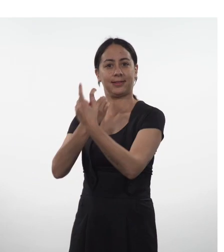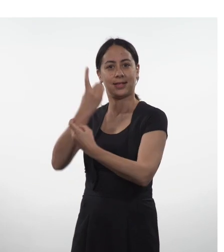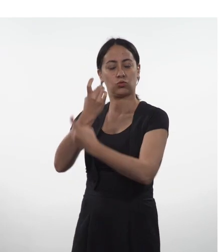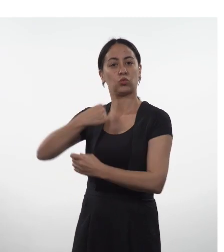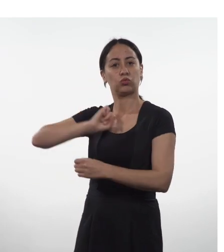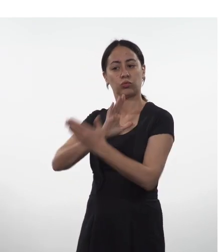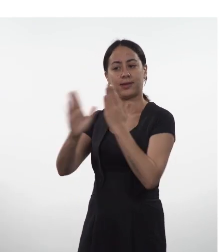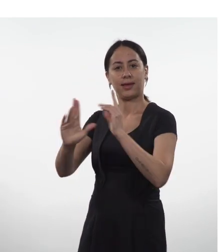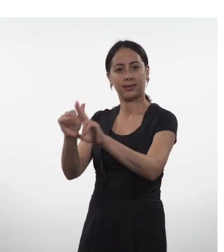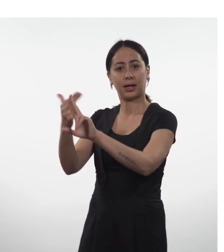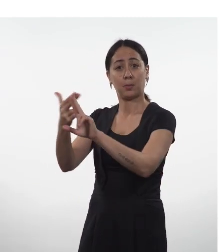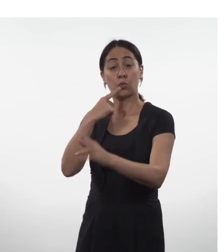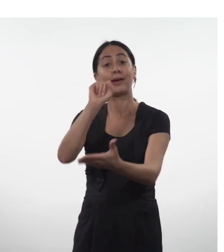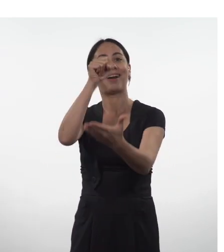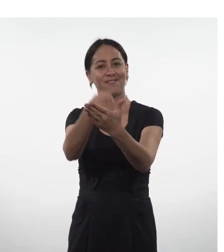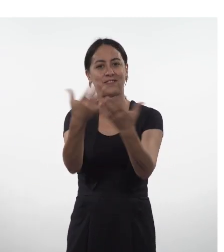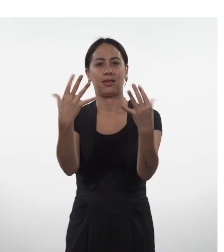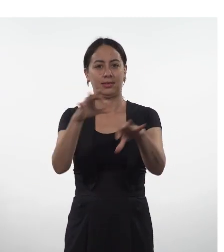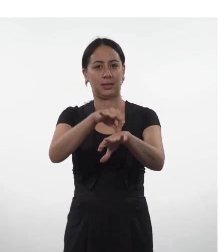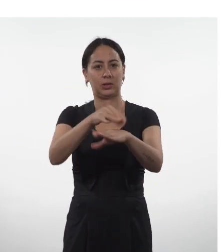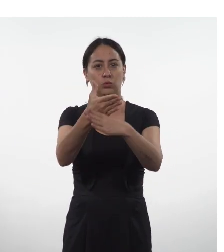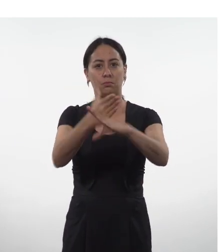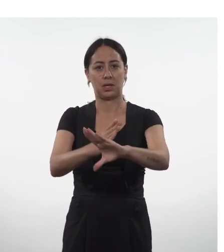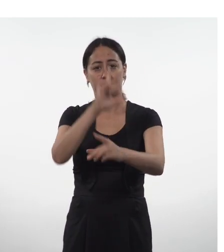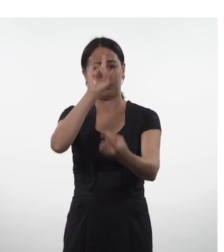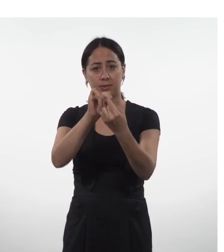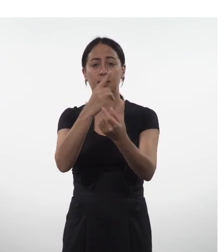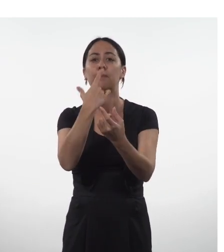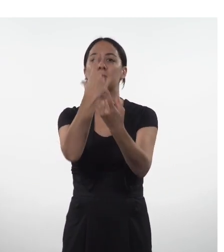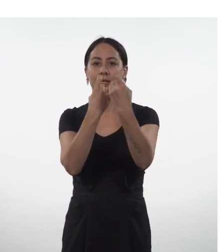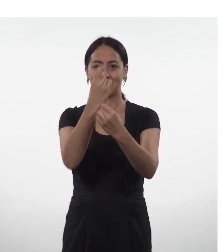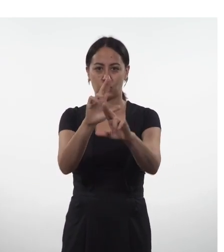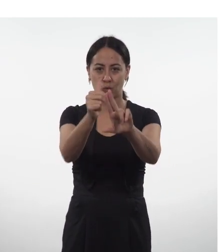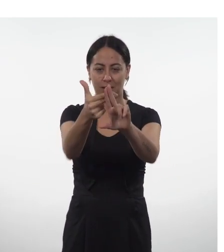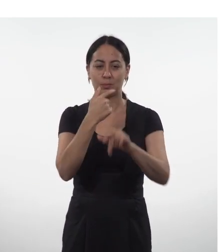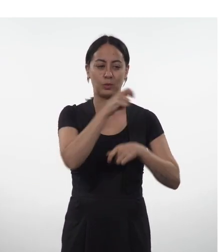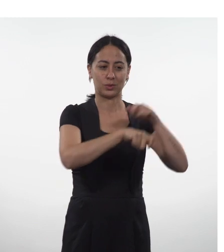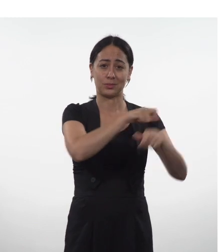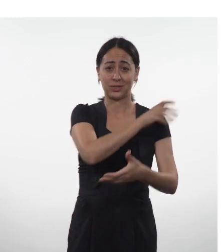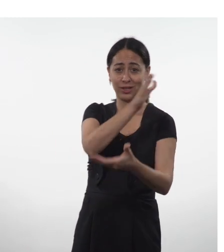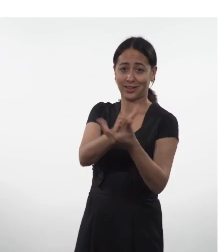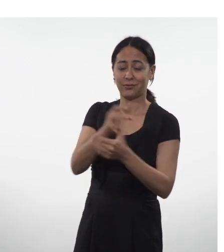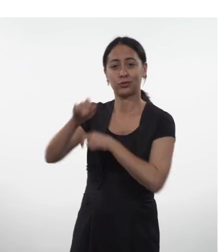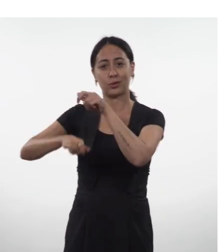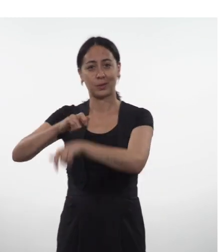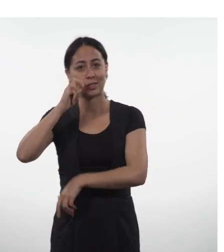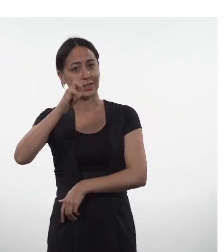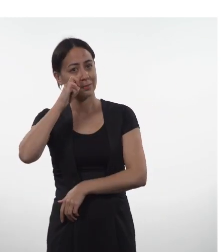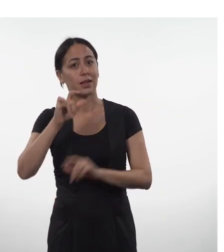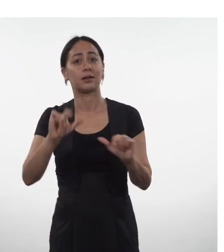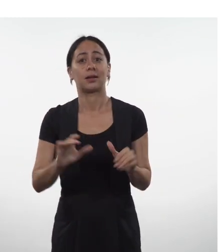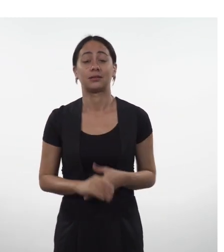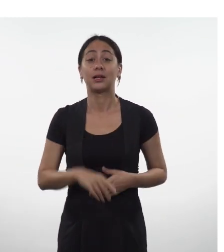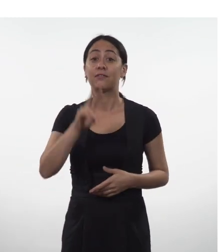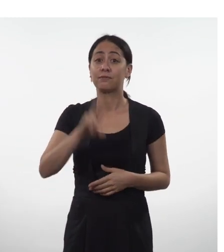on a prévu 10 minutes de questions-réponses à la fin de ce webinaire avec nos intervenants et nos experts. Je tiens à remercier toutes les